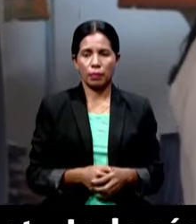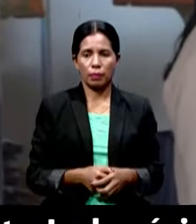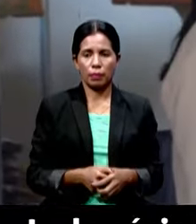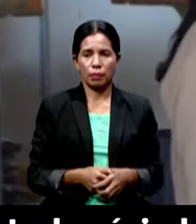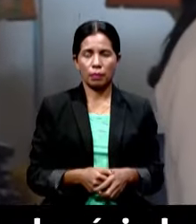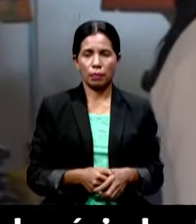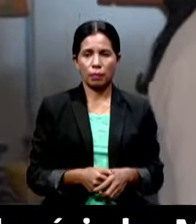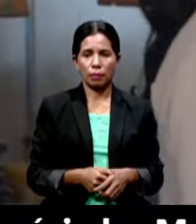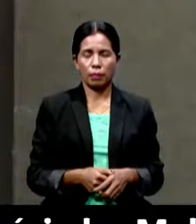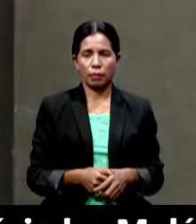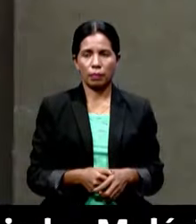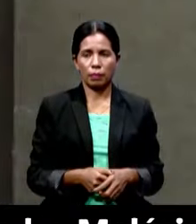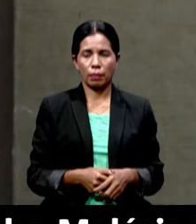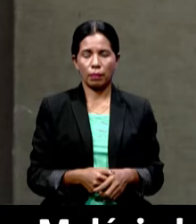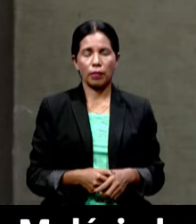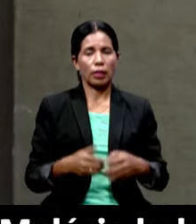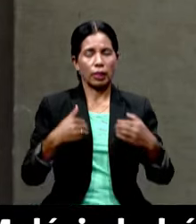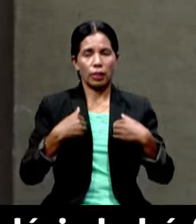Kalau tahu saya nak bisa kalau ya